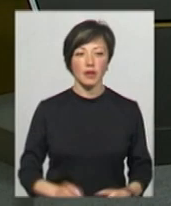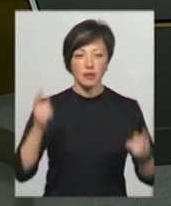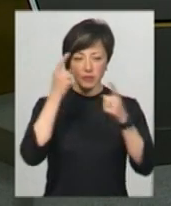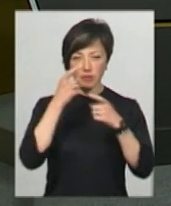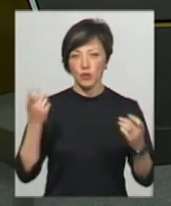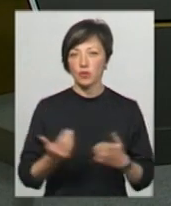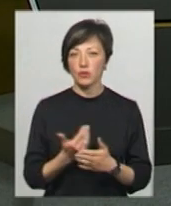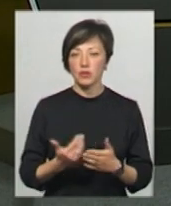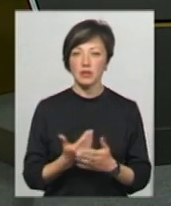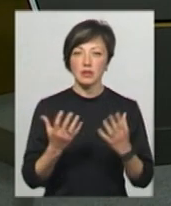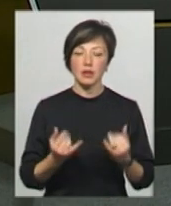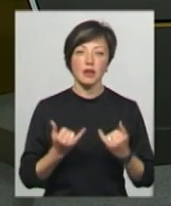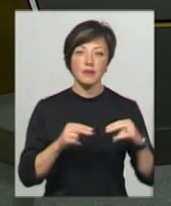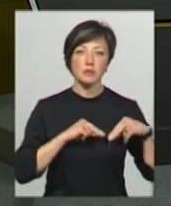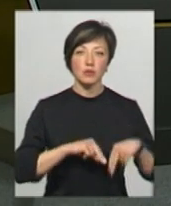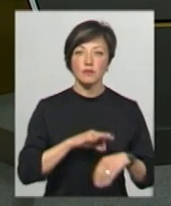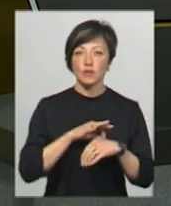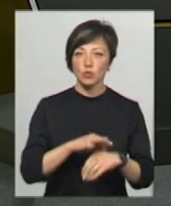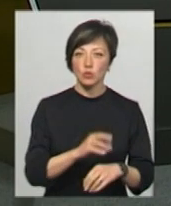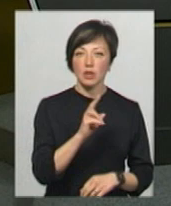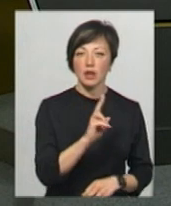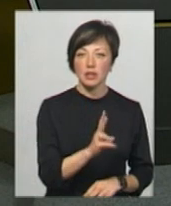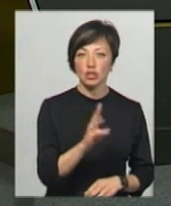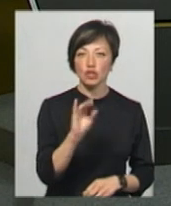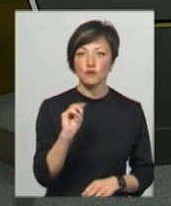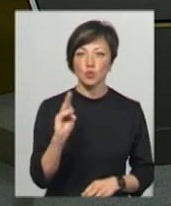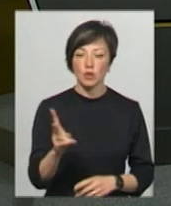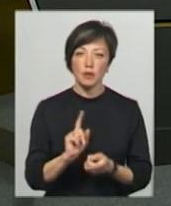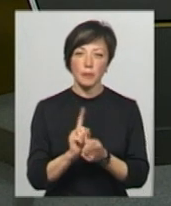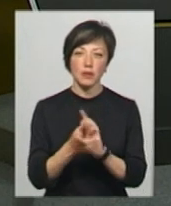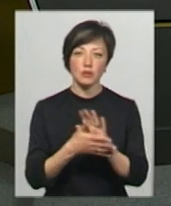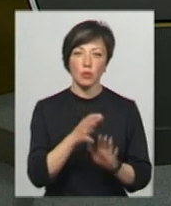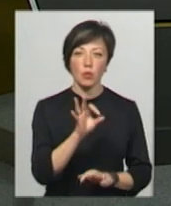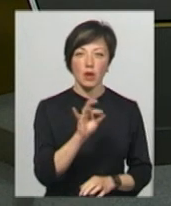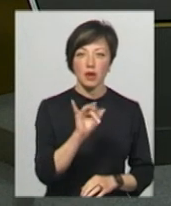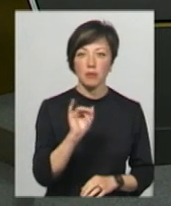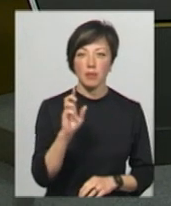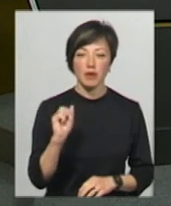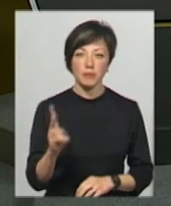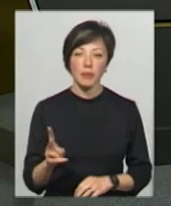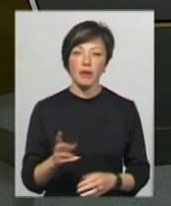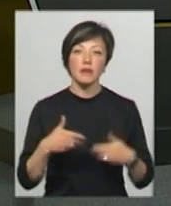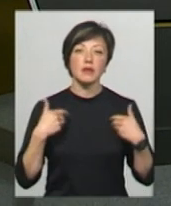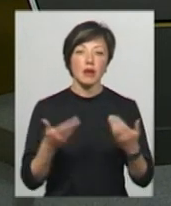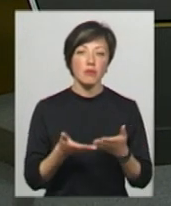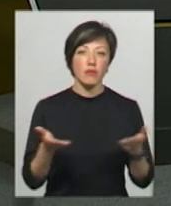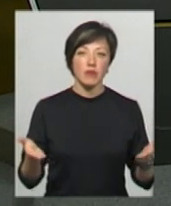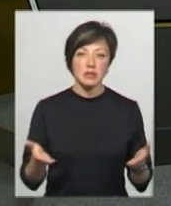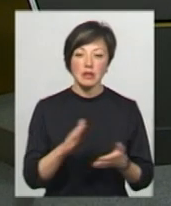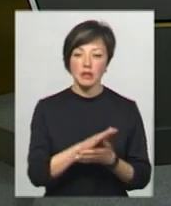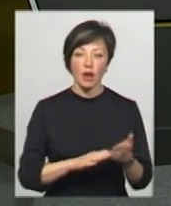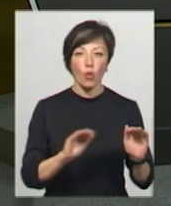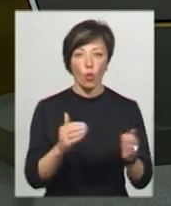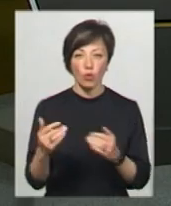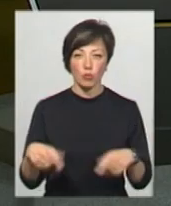ефірі інформаційний випуск новин. Для вас у студії працює ведуча Катерина Шевчук. На жестову мову перекладає Ольга Рибак. Вітаємо вас. Далі